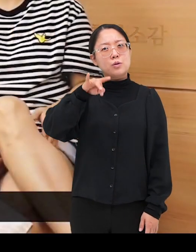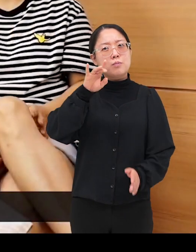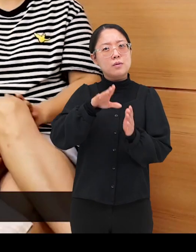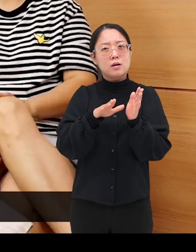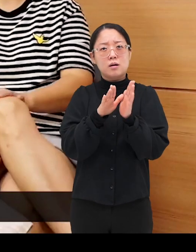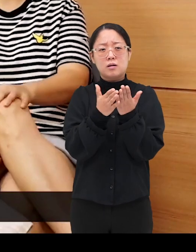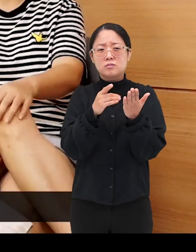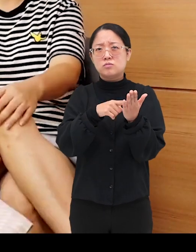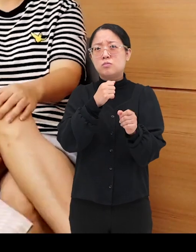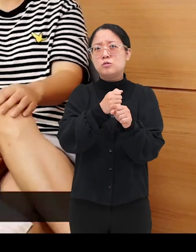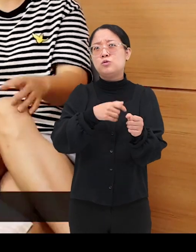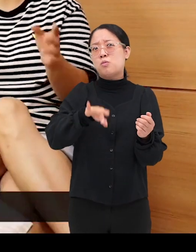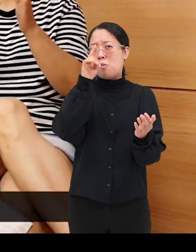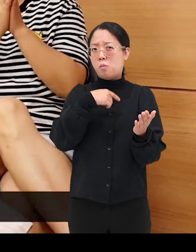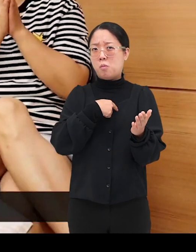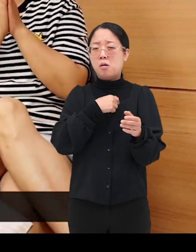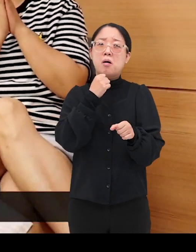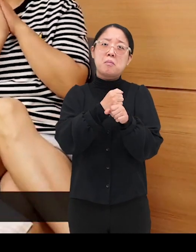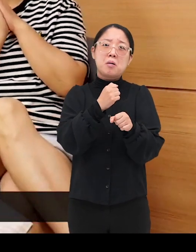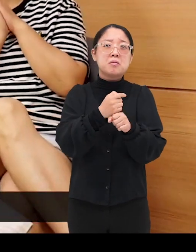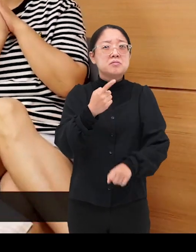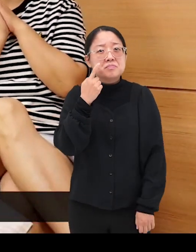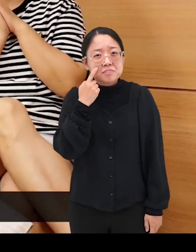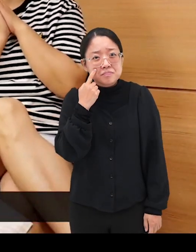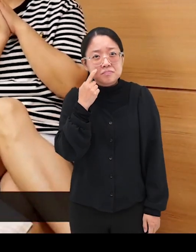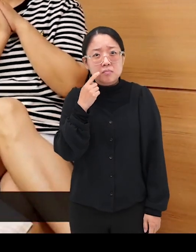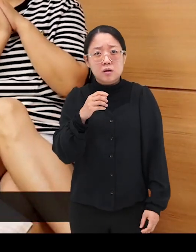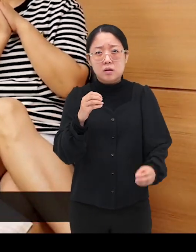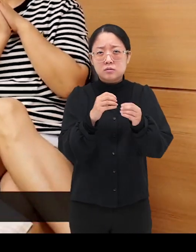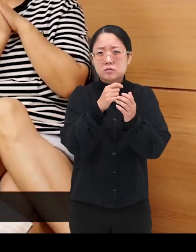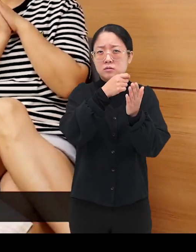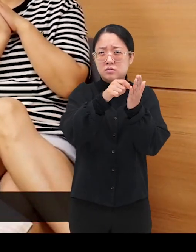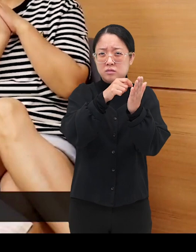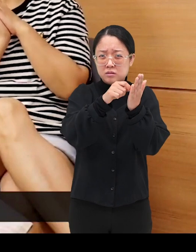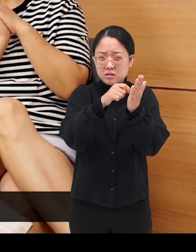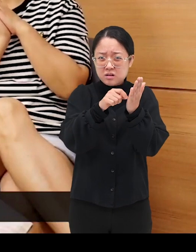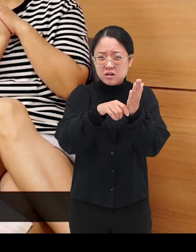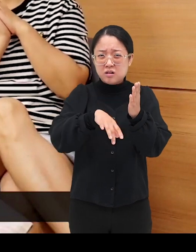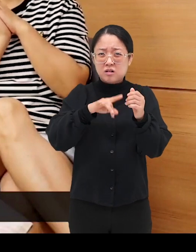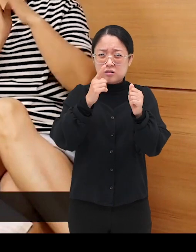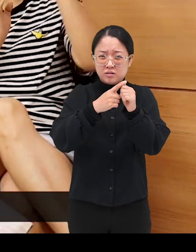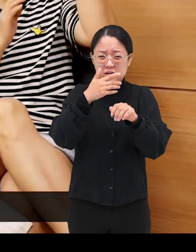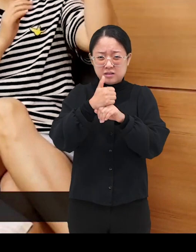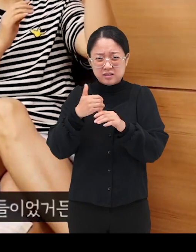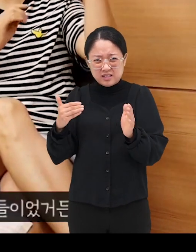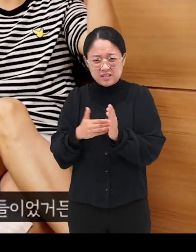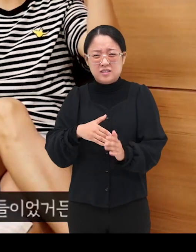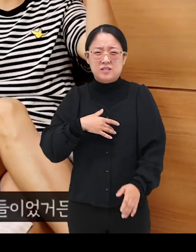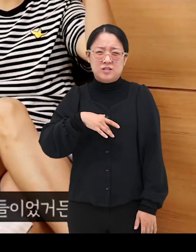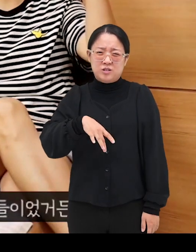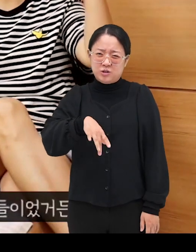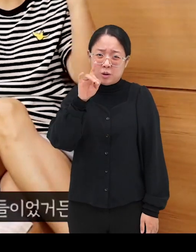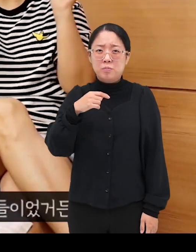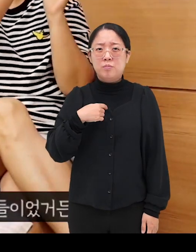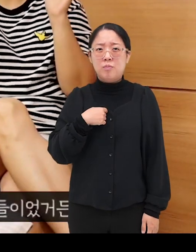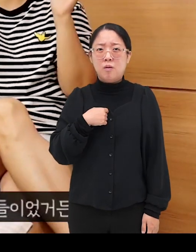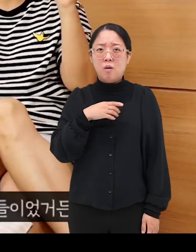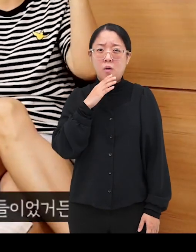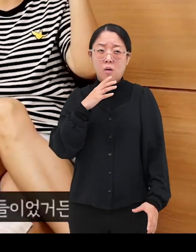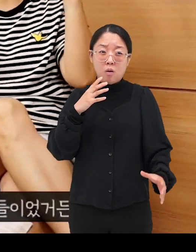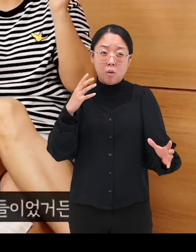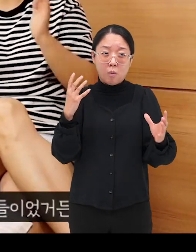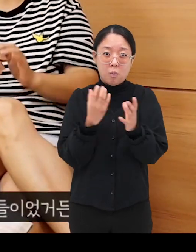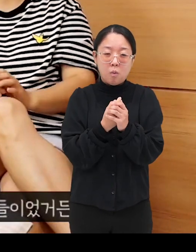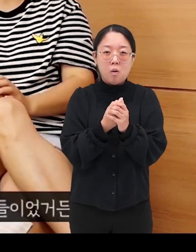처음으로 제가 이 책이란 걸 또 처음 만들어보고 글이란 것도 처음으로 첫 문장과 끝 문장을 한번 처음으로